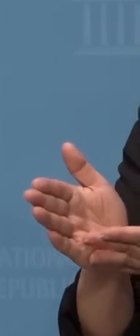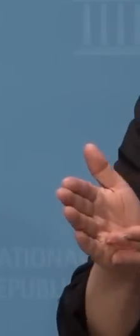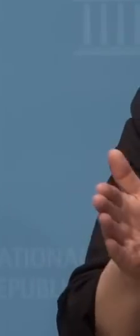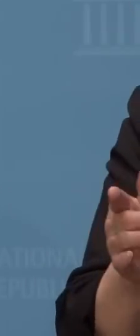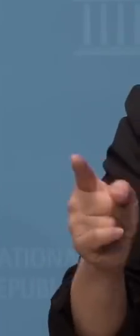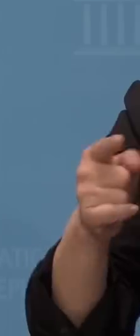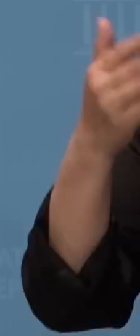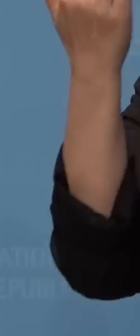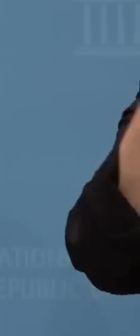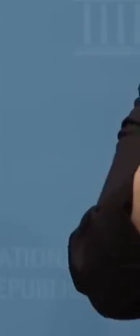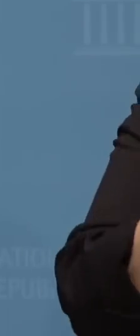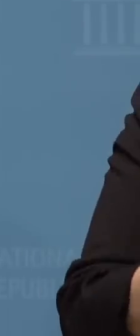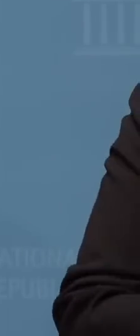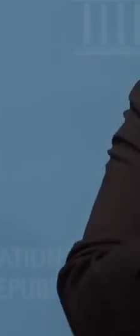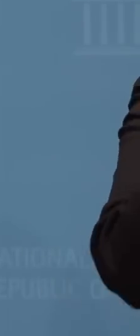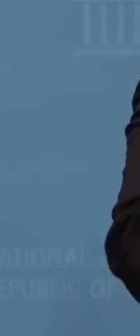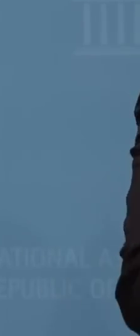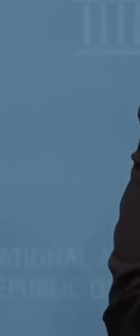진행되었다고 평가합니다.